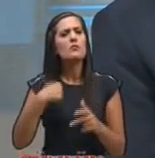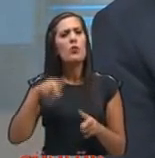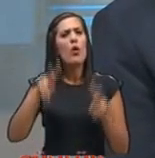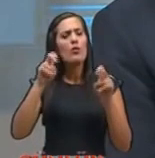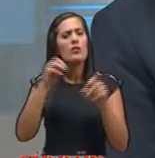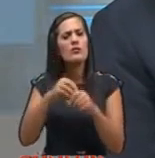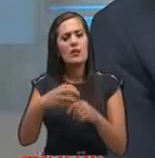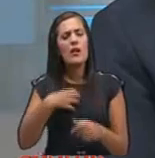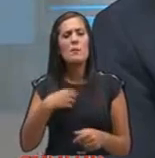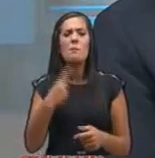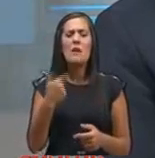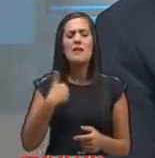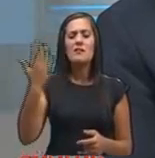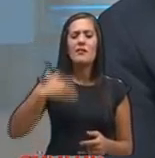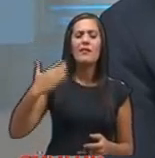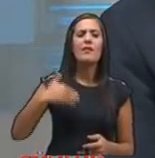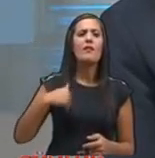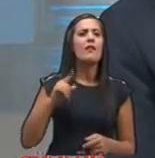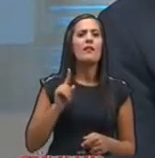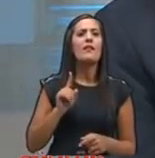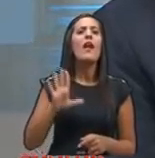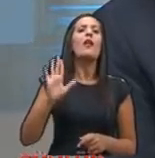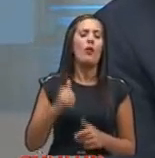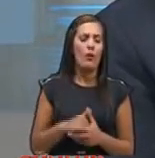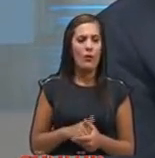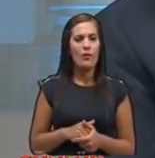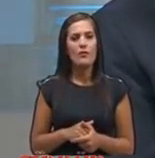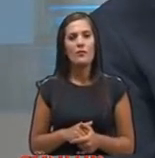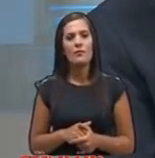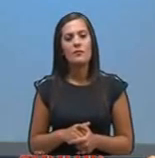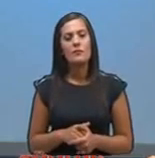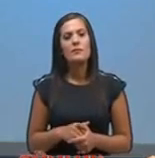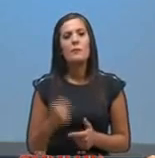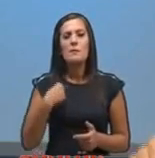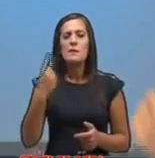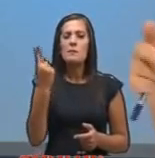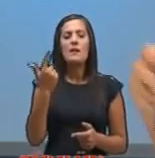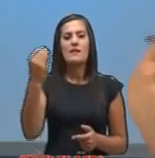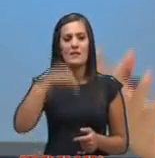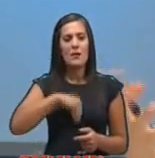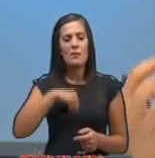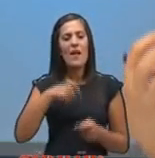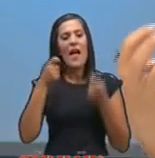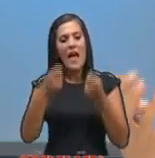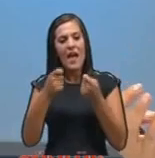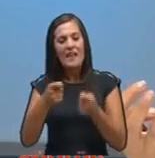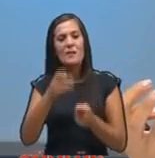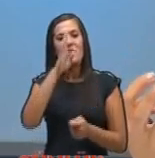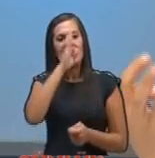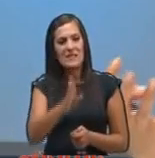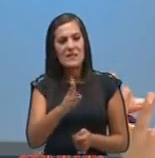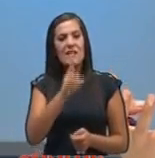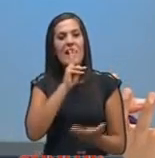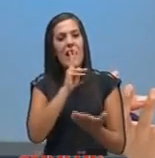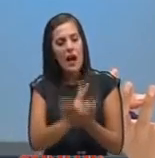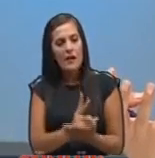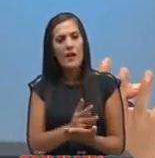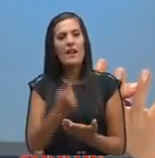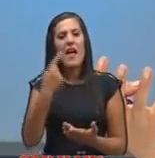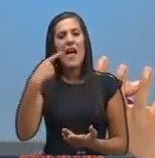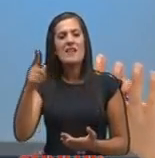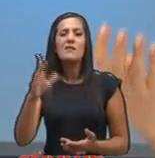muhteşem. Kendimizde. Mütevazi olmaya, çok fazla mütevazi olmaya gerek yok. Bizde biraz sanıyorum dediğiniz gibi eğitim, disiplin, kararlılık